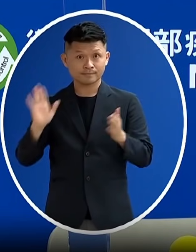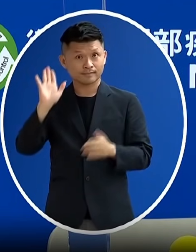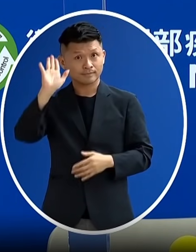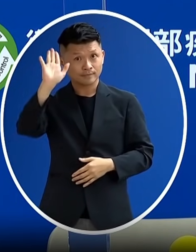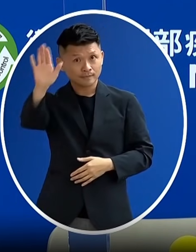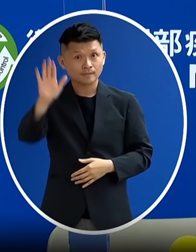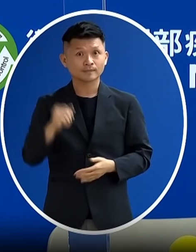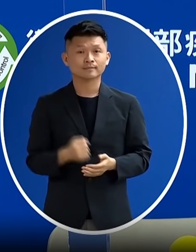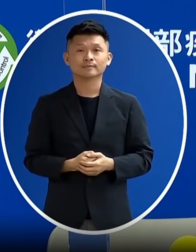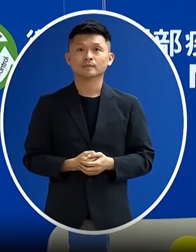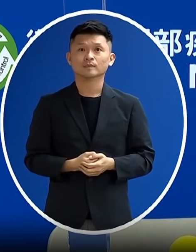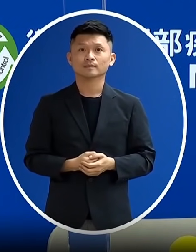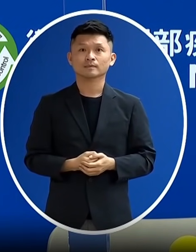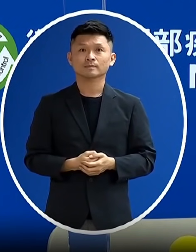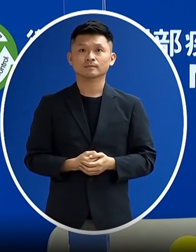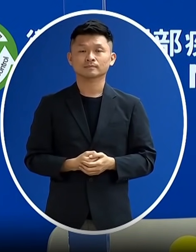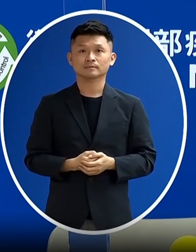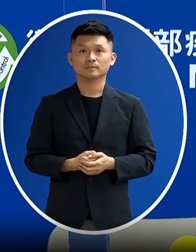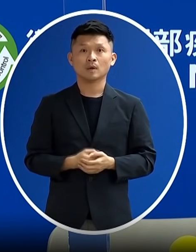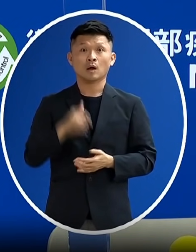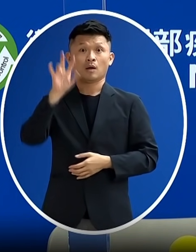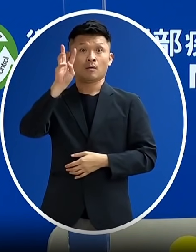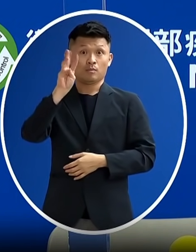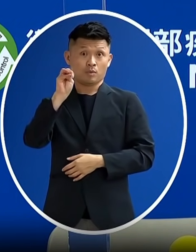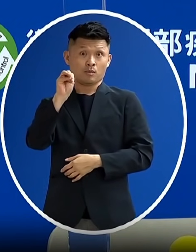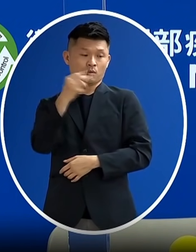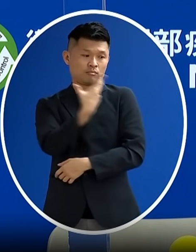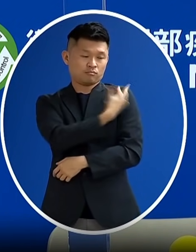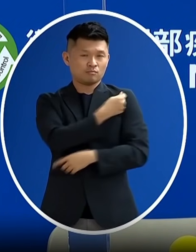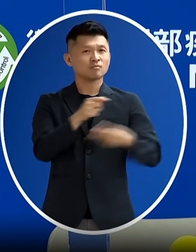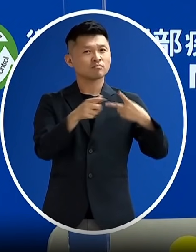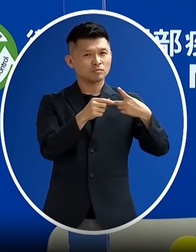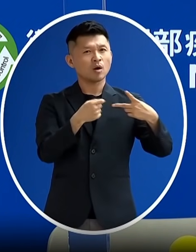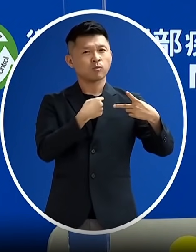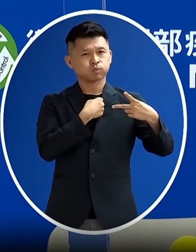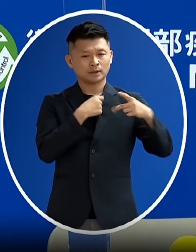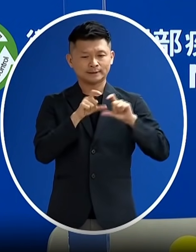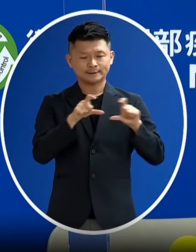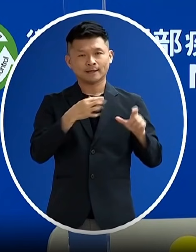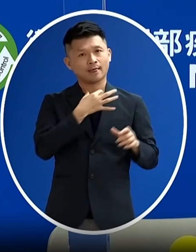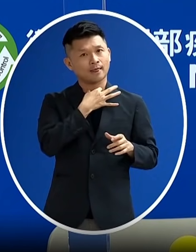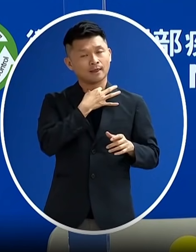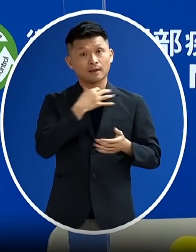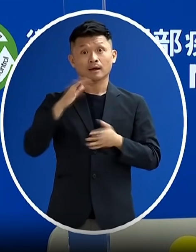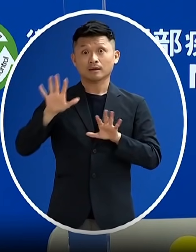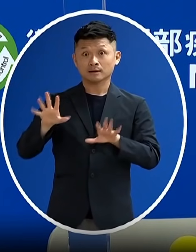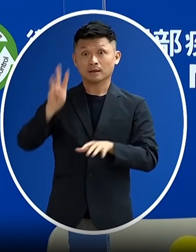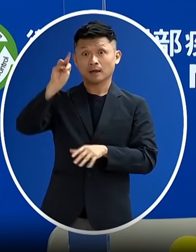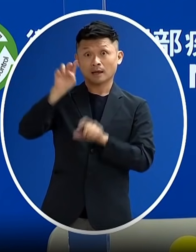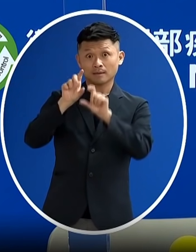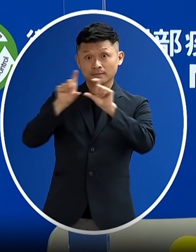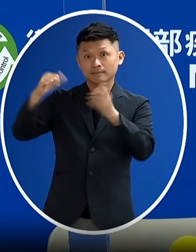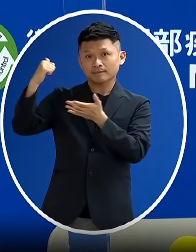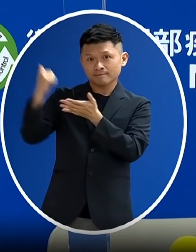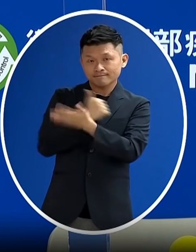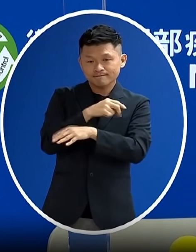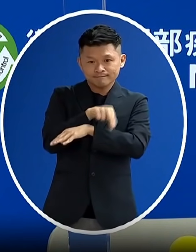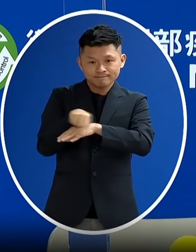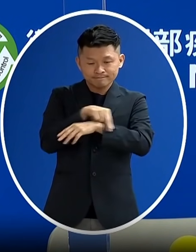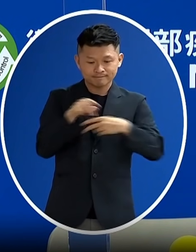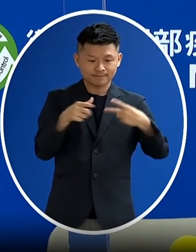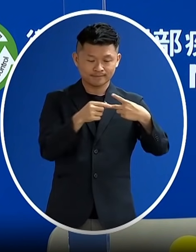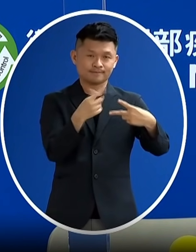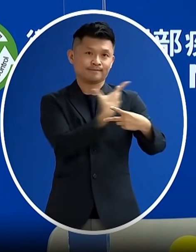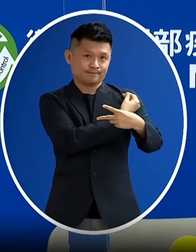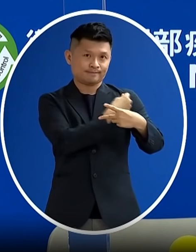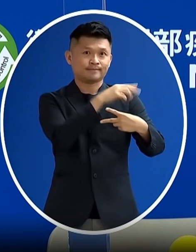那其实就开始面临到莫德纳要打第二剂的压力。那现在进来的莫德纳我们也规划打第二剂，